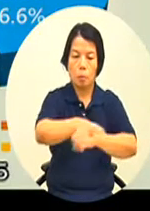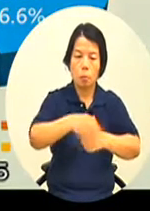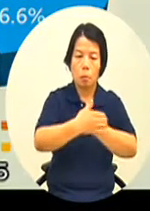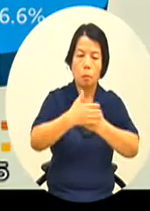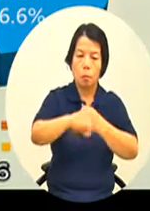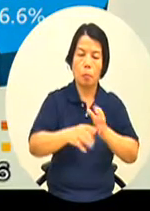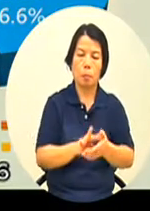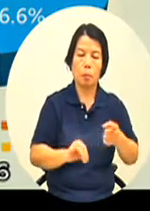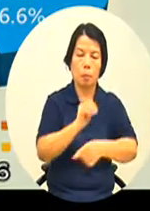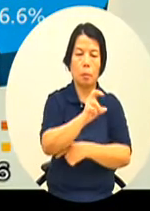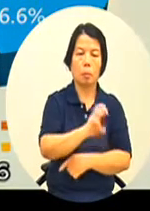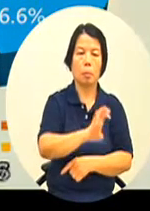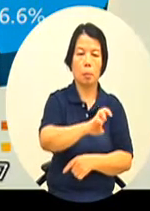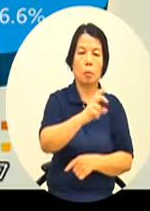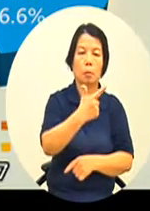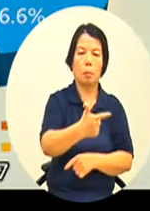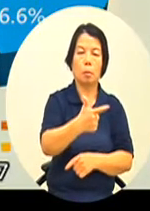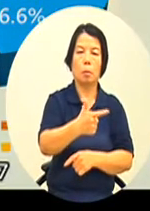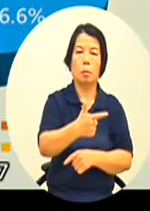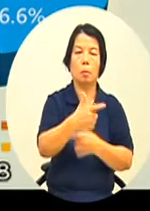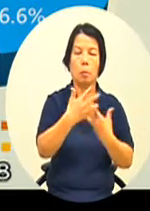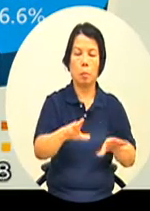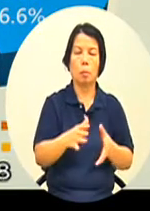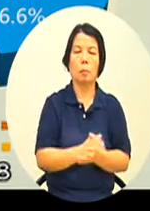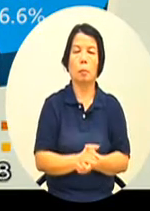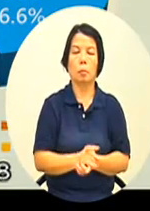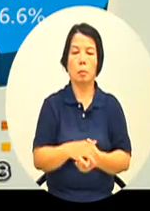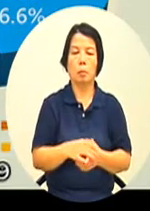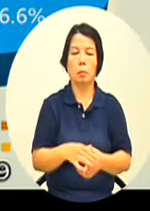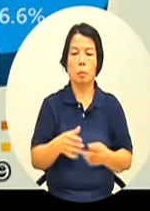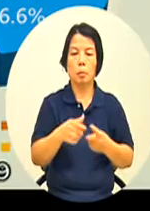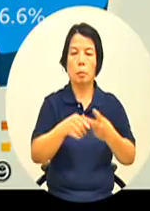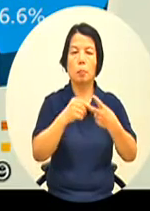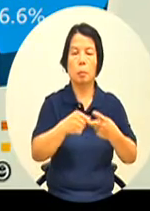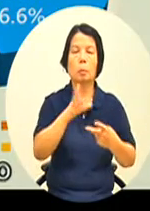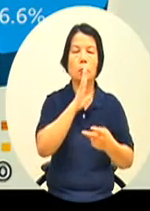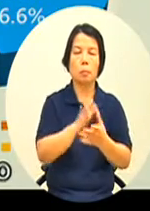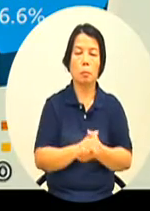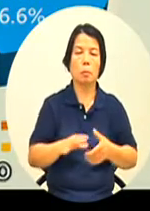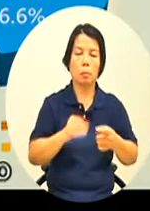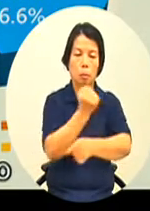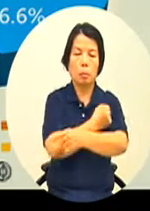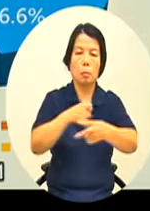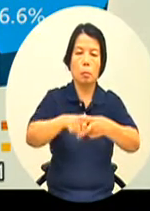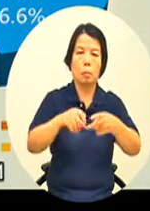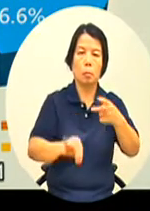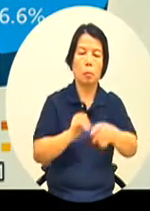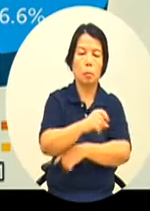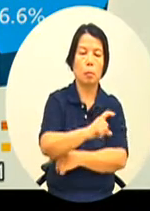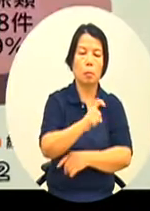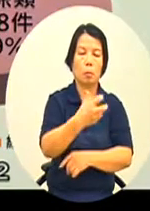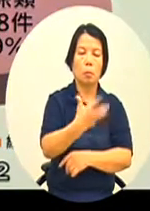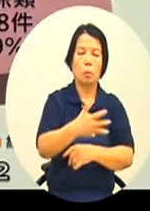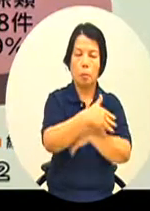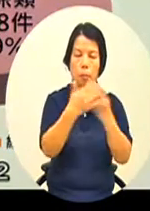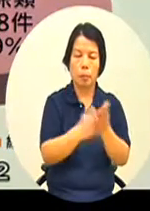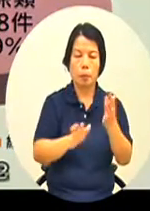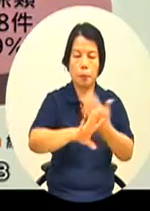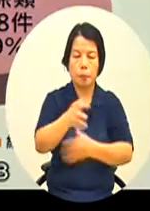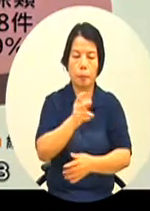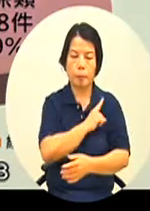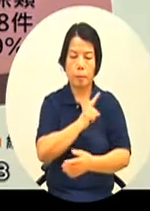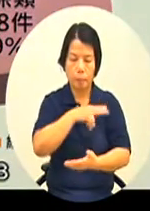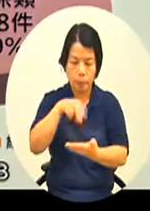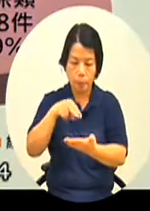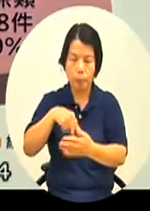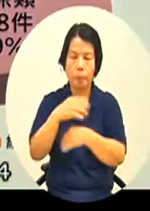占46.6%是最多，其次是劳工类占18.9%，其余请参阅。在